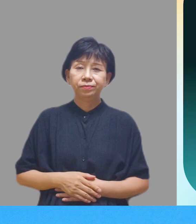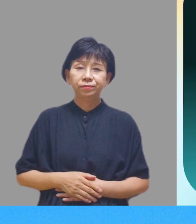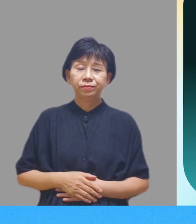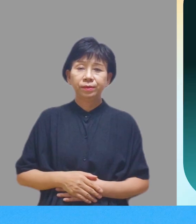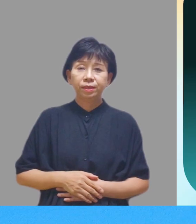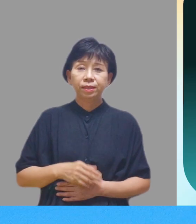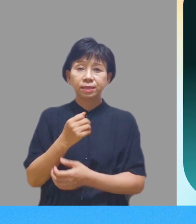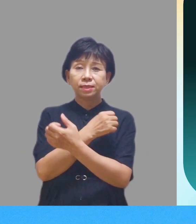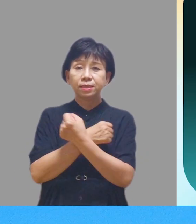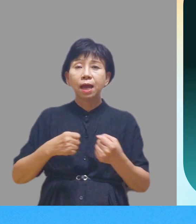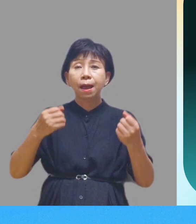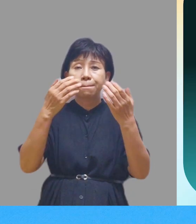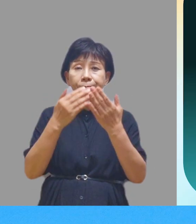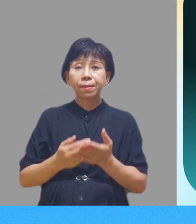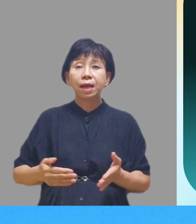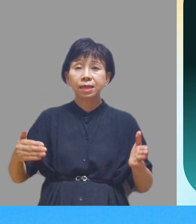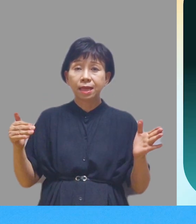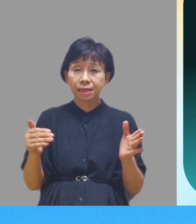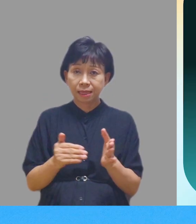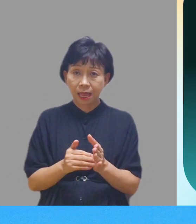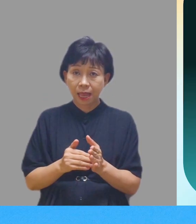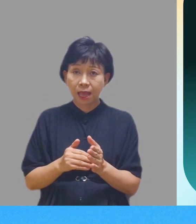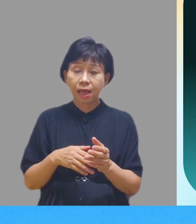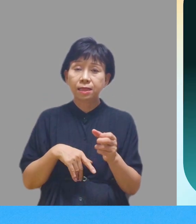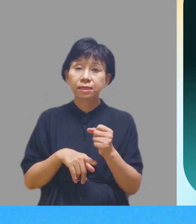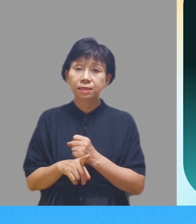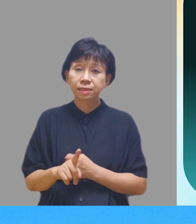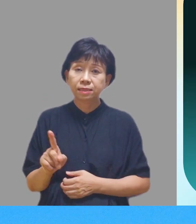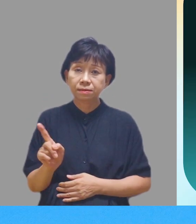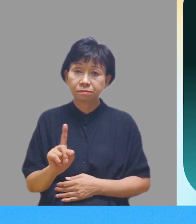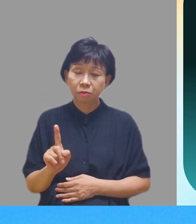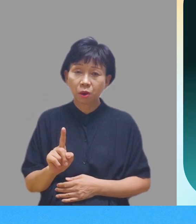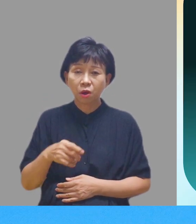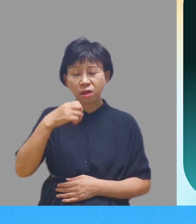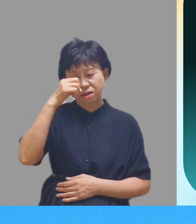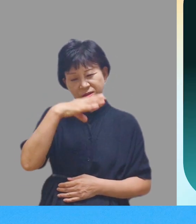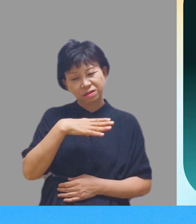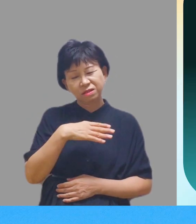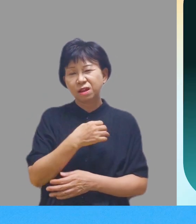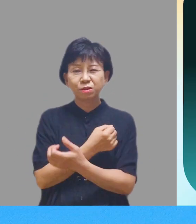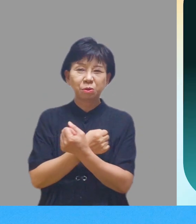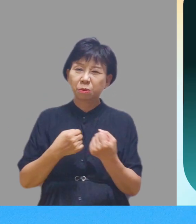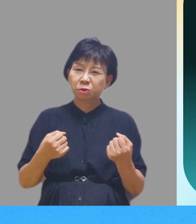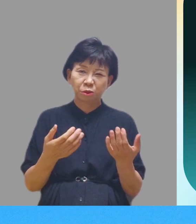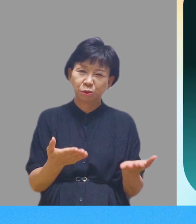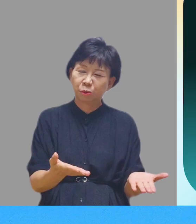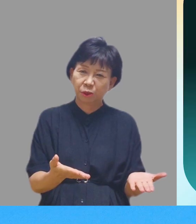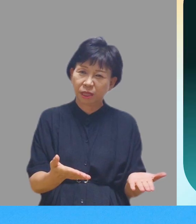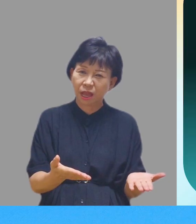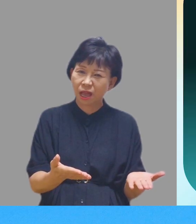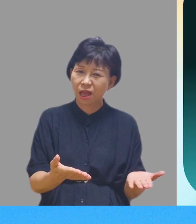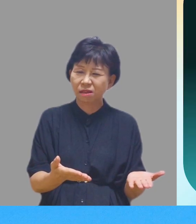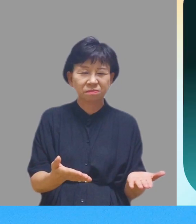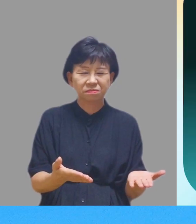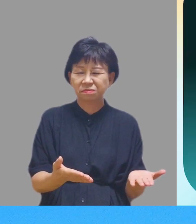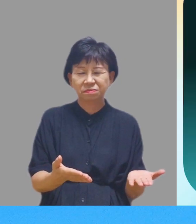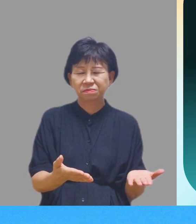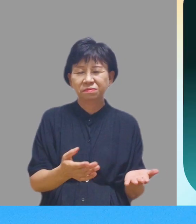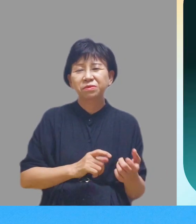사함을 받았다라고 하는 것은요, 그냥 용서했다 이런 단계를 뛰어넘는